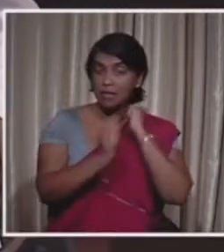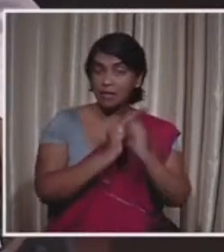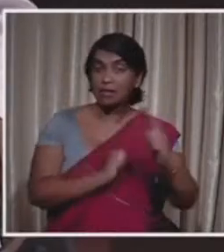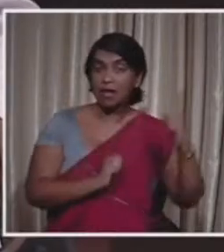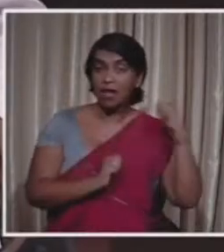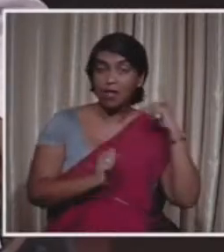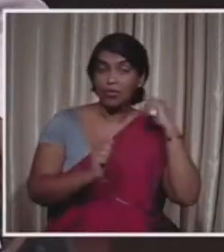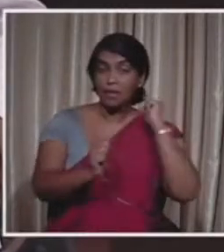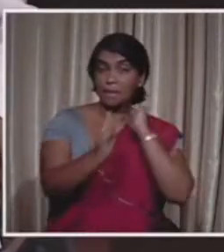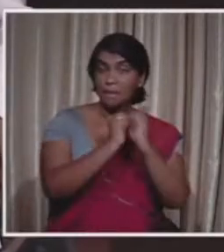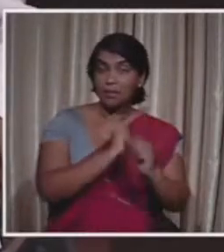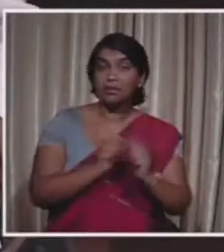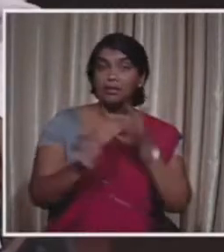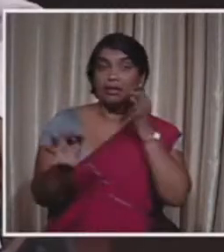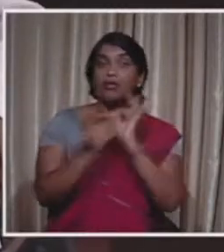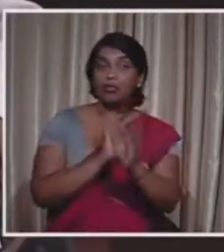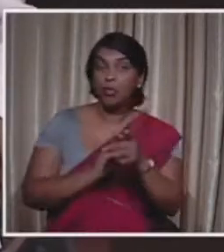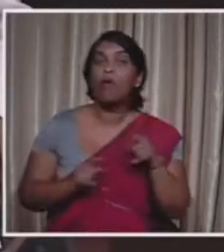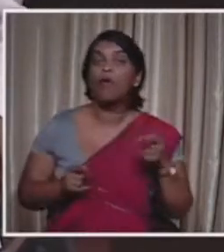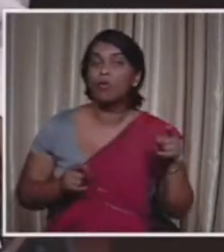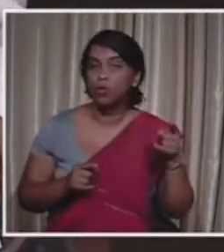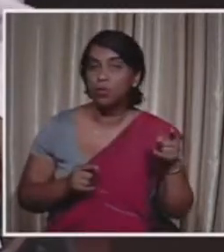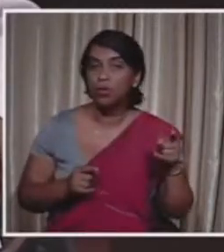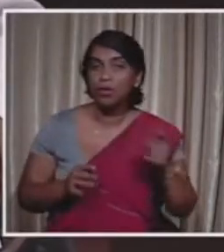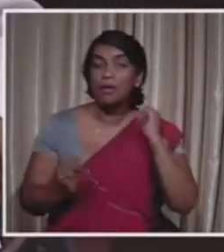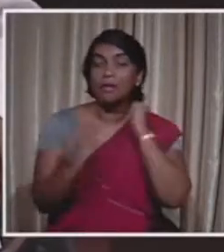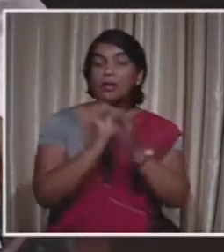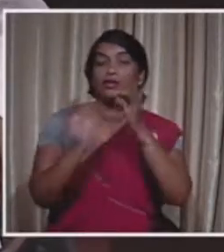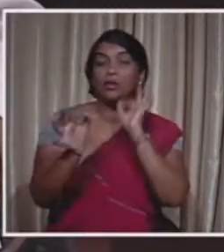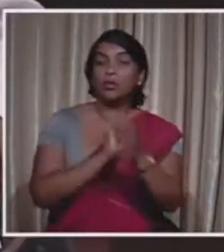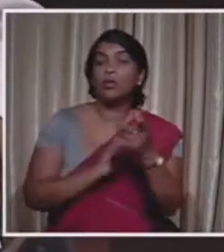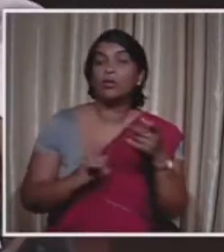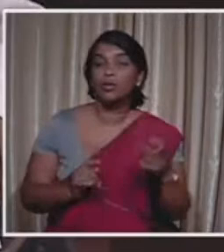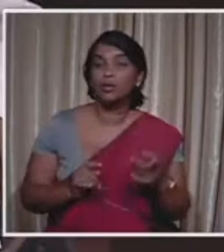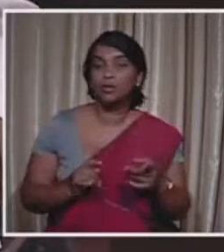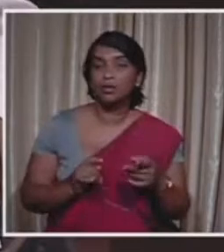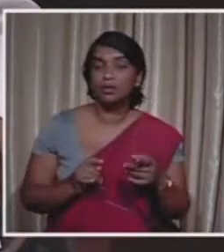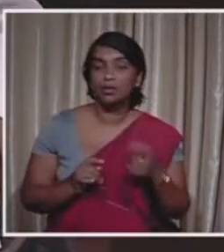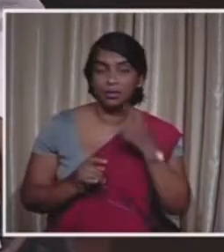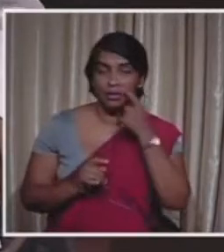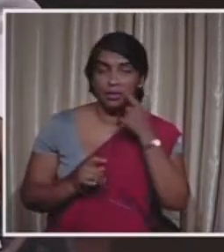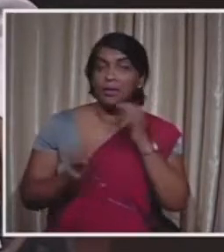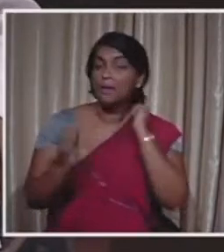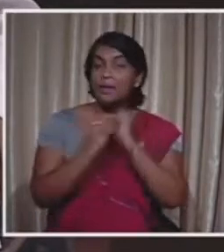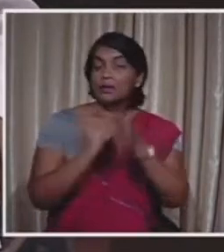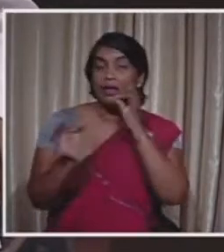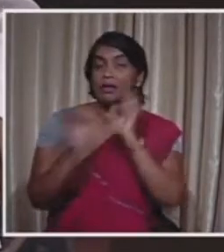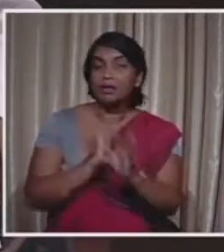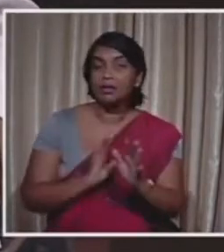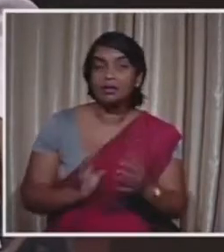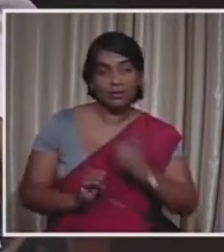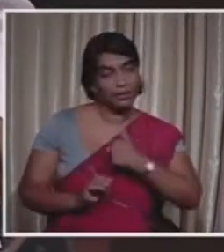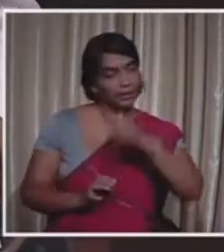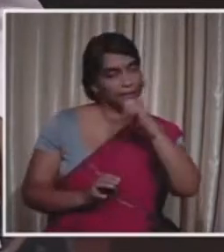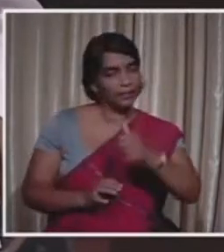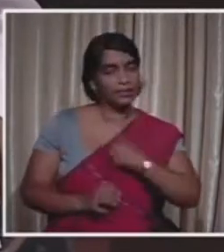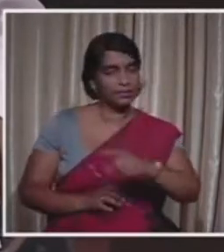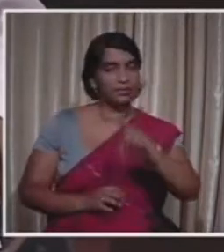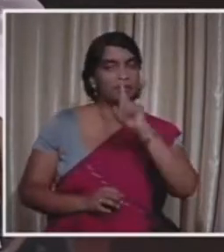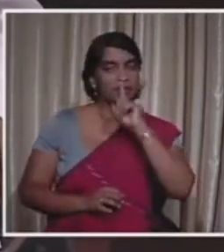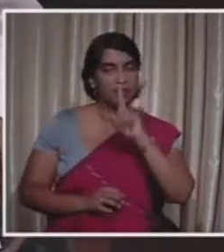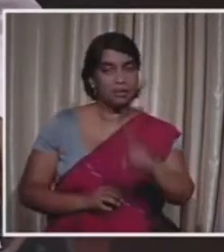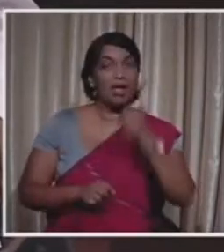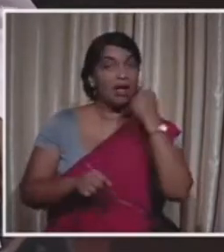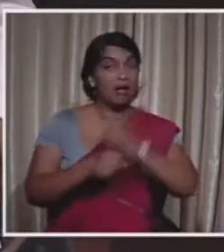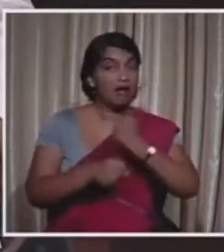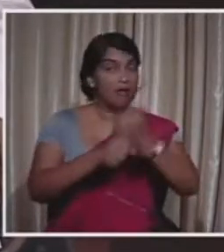බස් රථයට කවුද ගිනි තිබ්බේ? කවුද ගිනි තිබ්බේ? කවුද ගිනි තිබ්බේ? අපි පැහැදිලිවම කියනවා